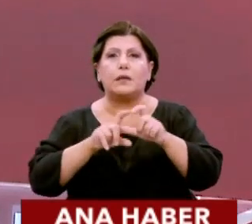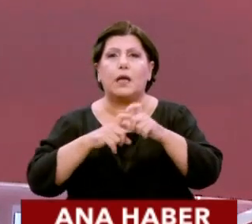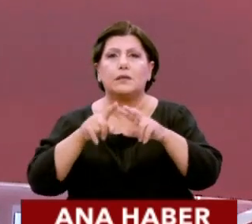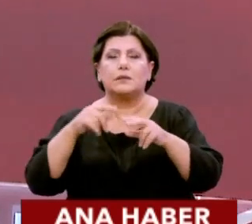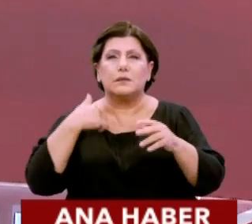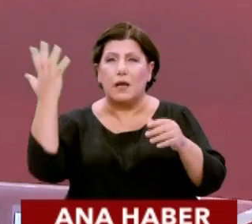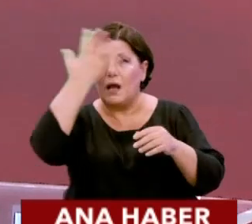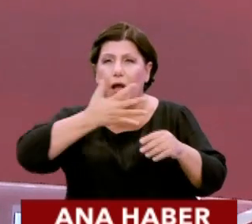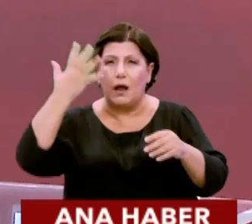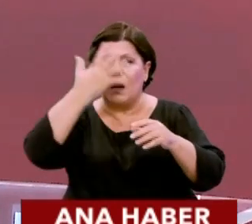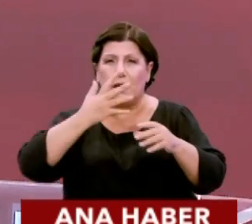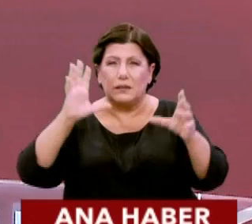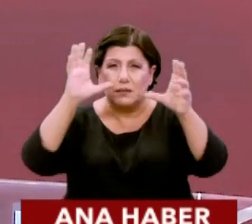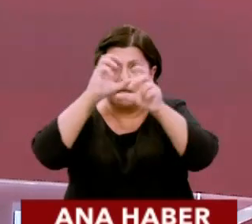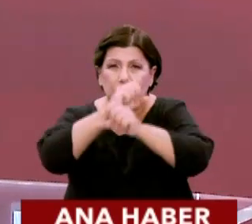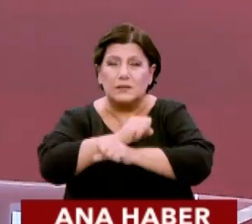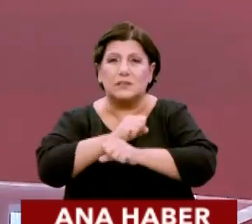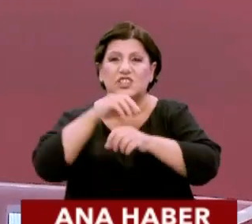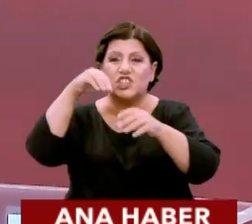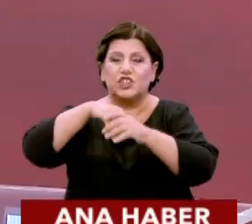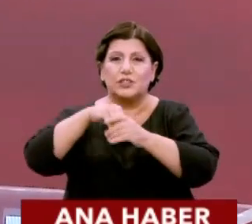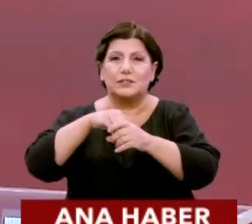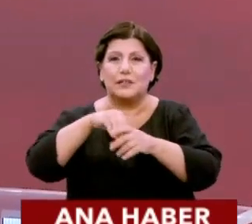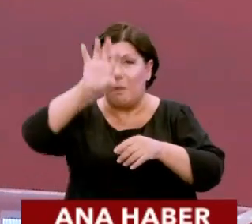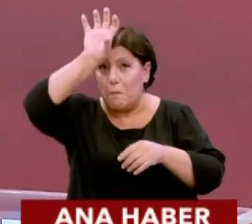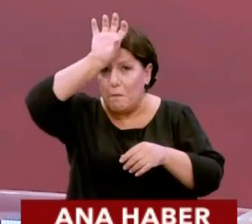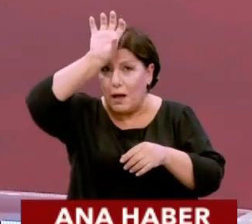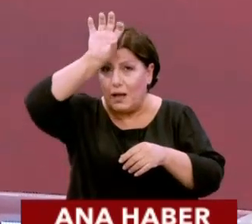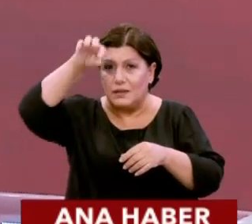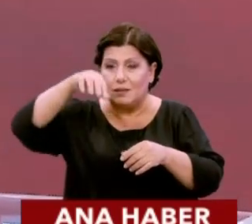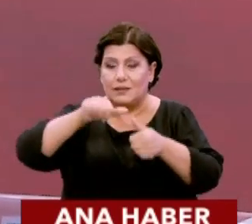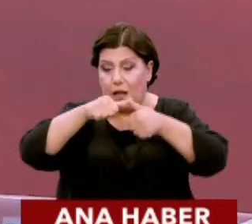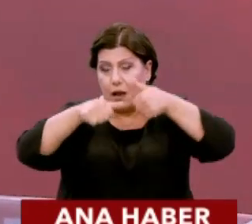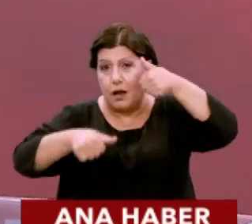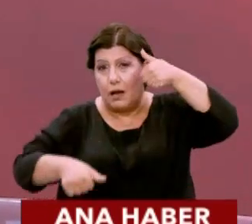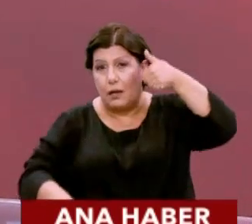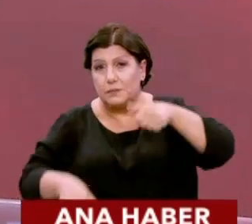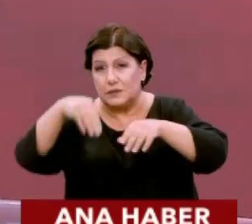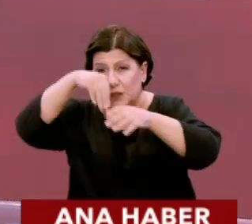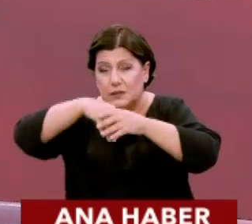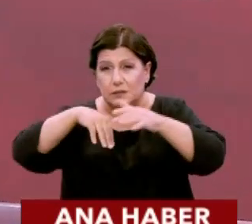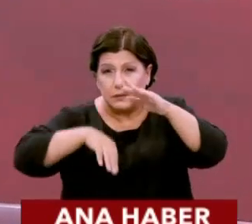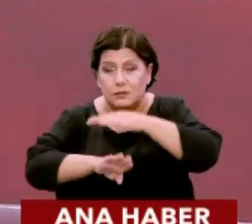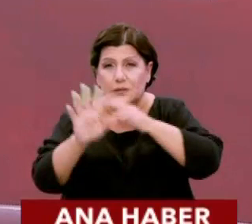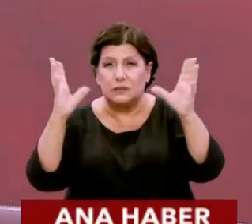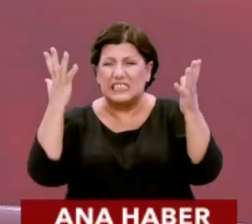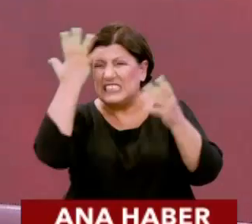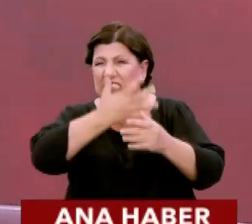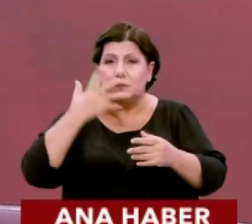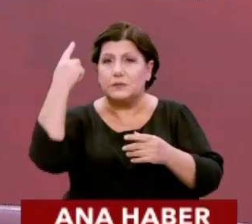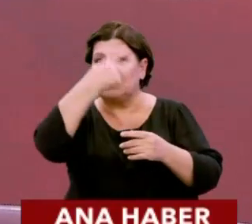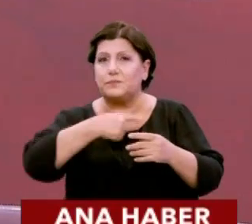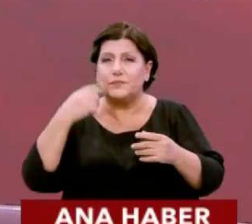Katran Karası zifiri karanlıktaki madenden yerin yedi kat altından siyah